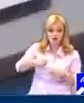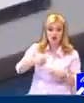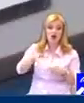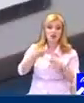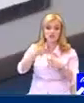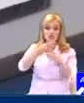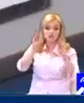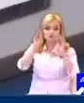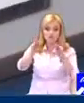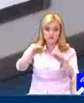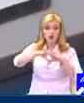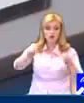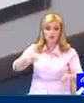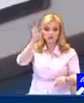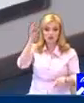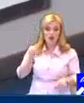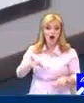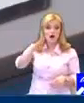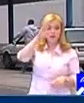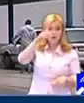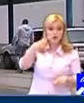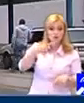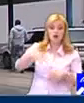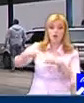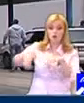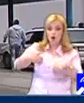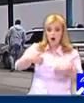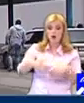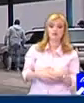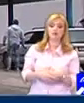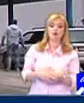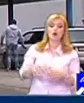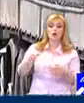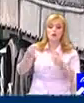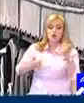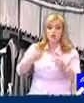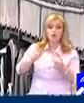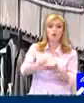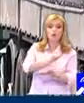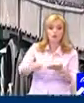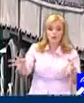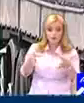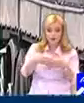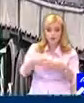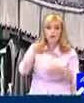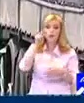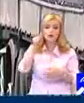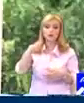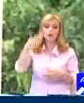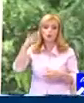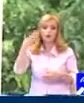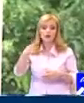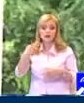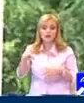autoritățile din Germania. Șoferul însă a declarat că a preluat autoturismul împreună cu documentele acestuia de la un bărbat din Ploiești, urmând